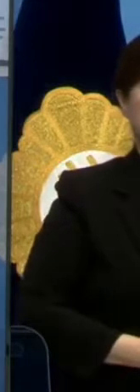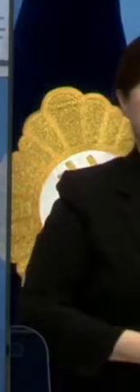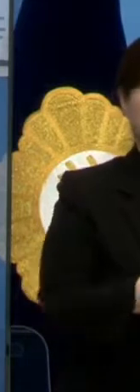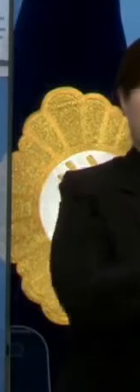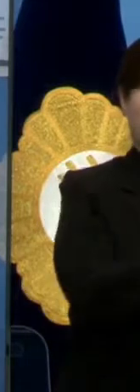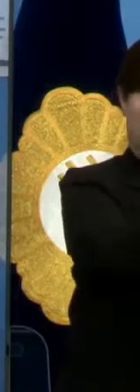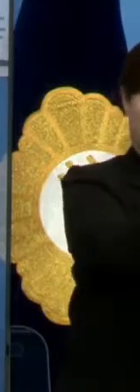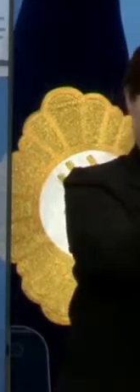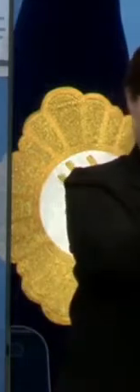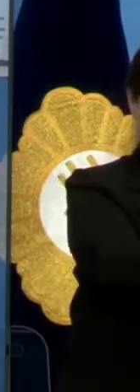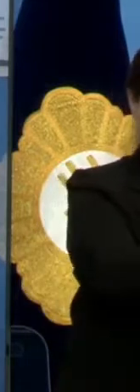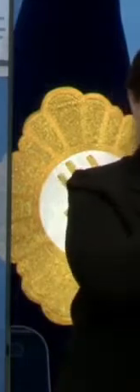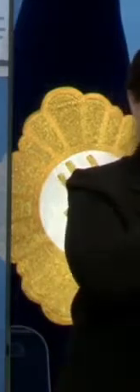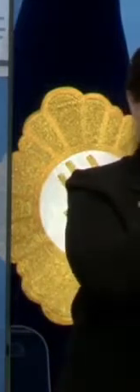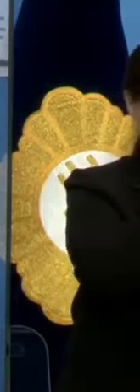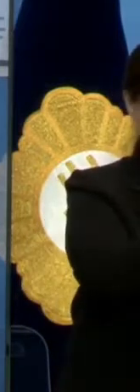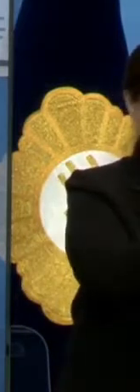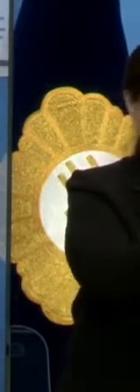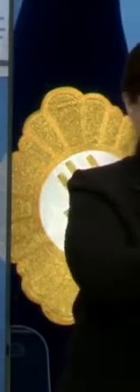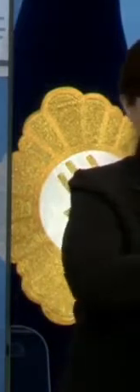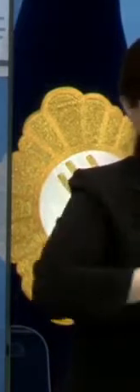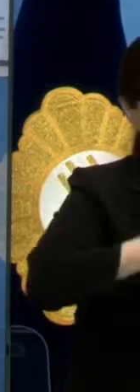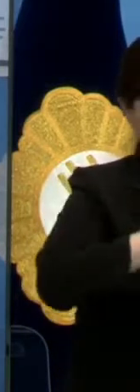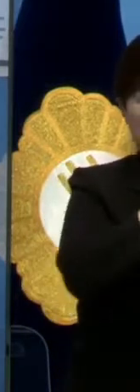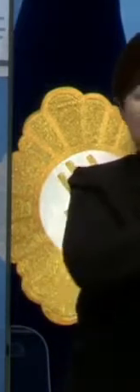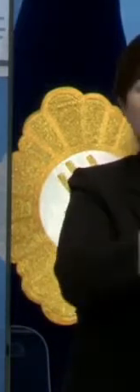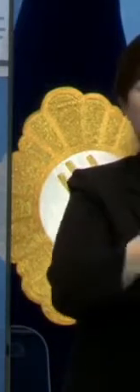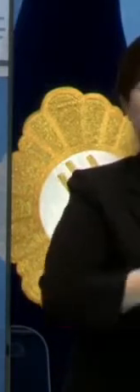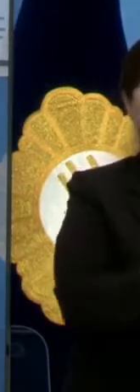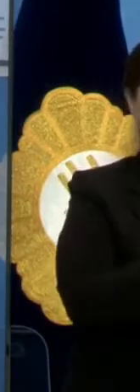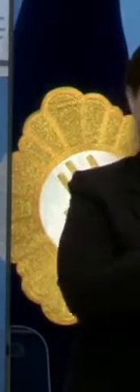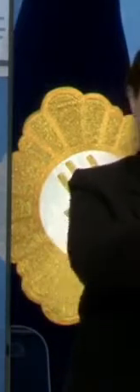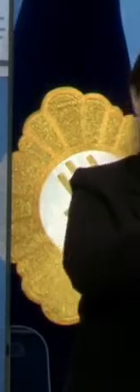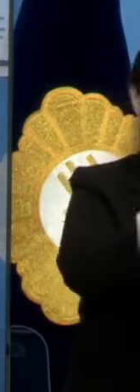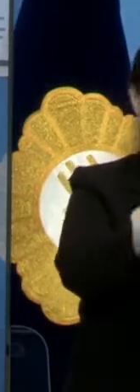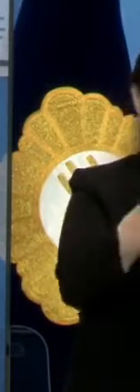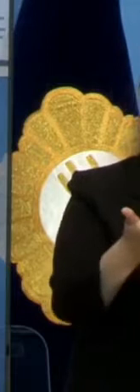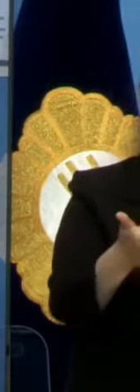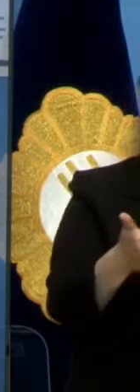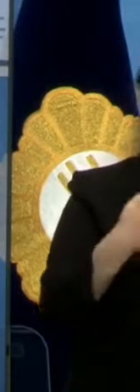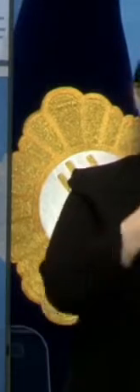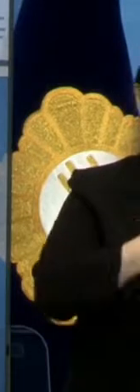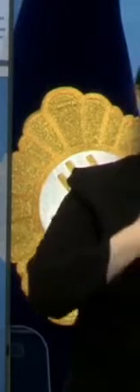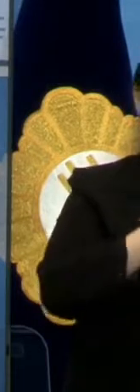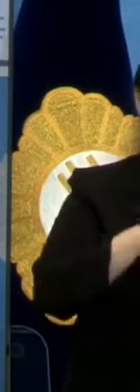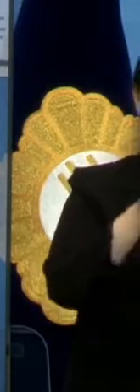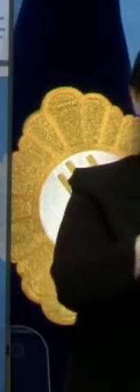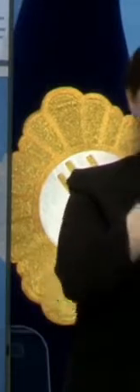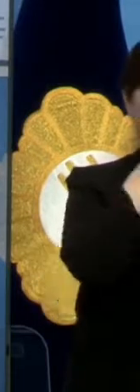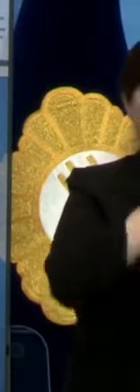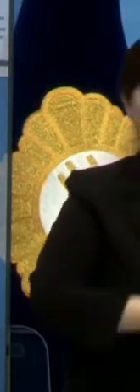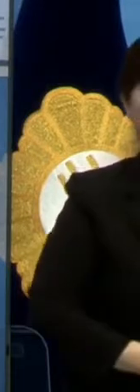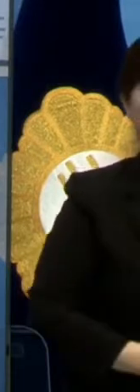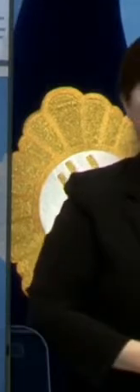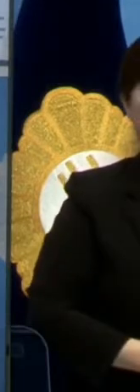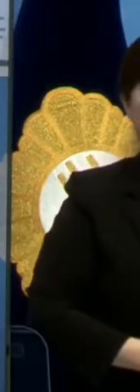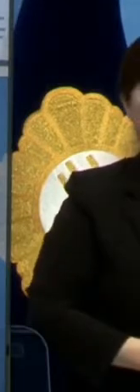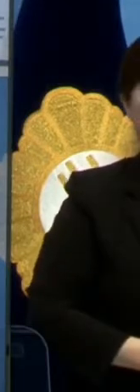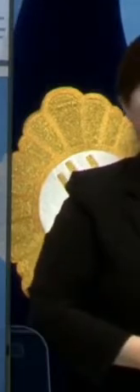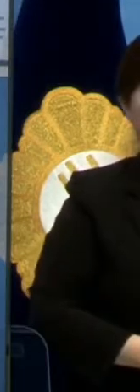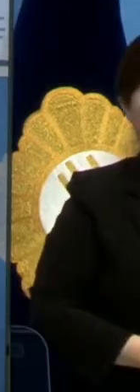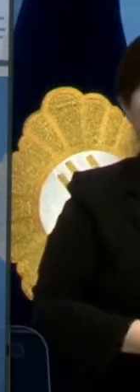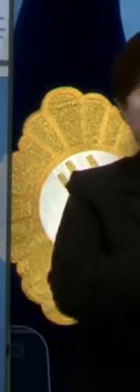과잉입법을 걱정할 때가 아닙니다. 과잉 죽음을 걱정할 때입니다.